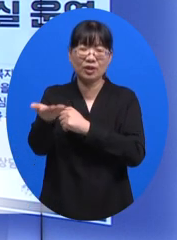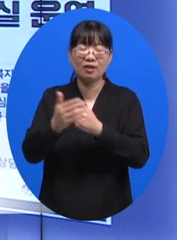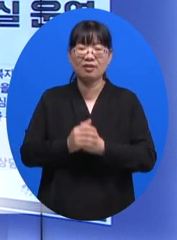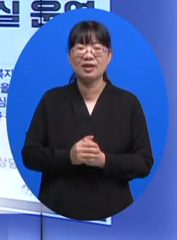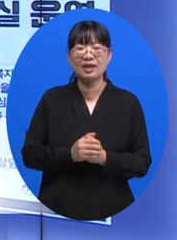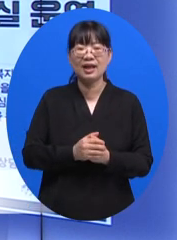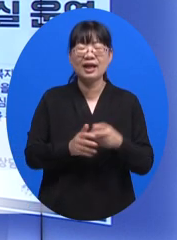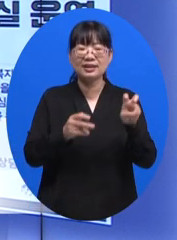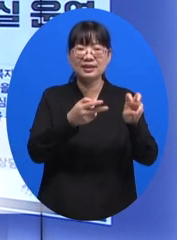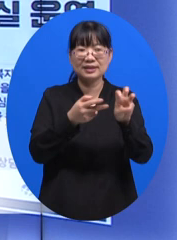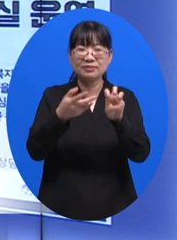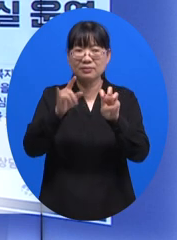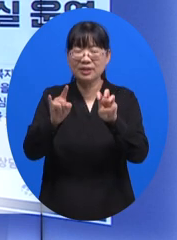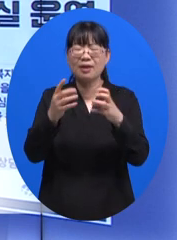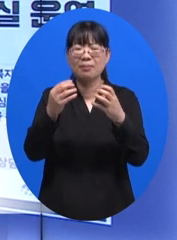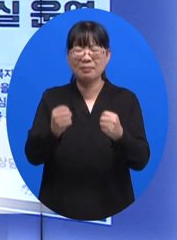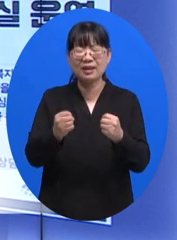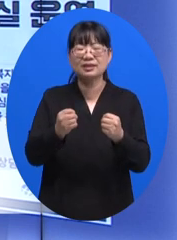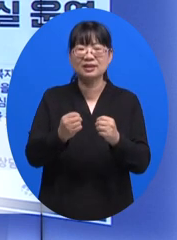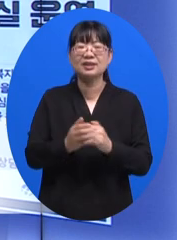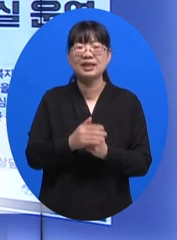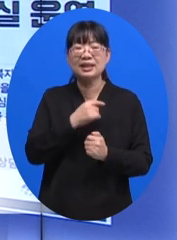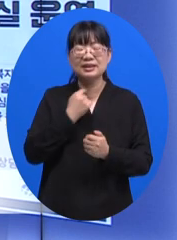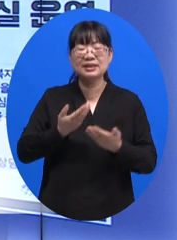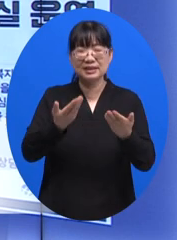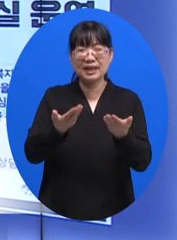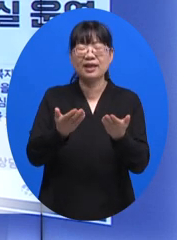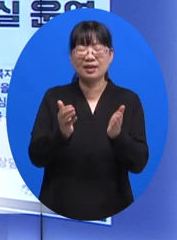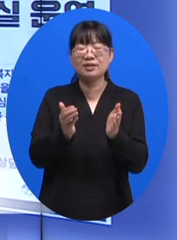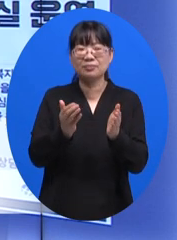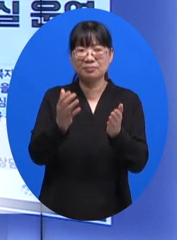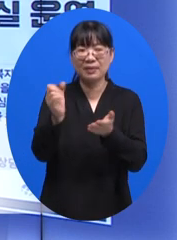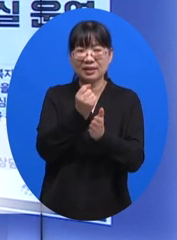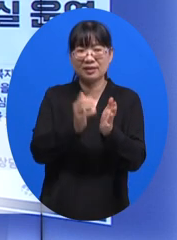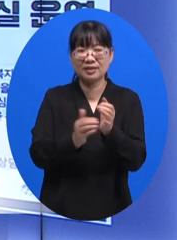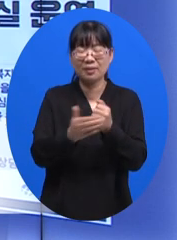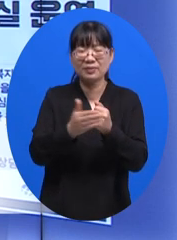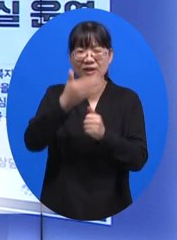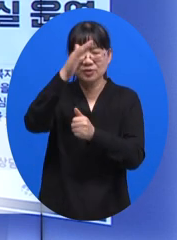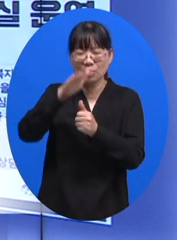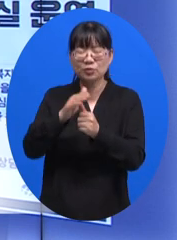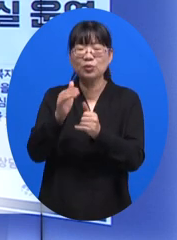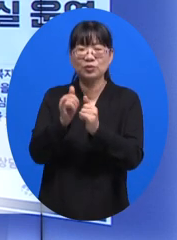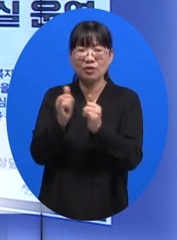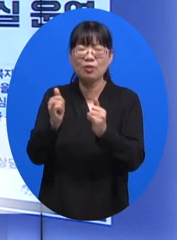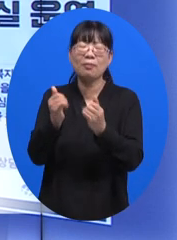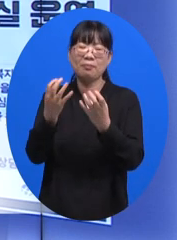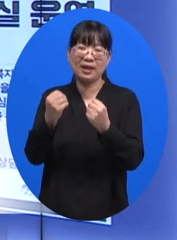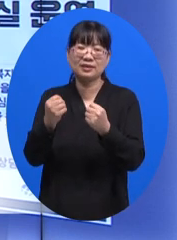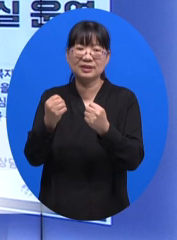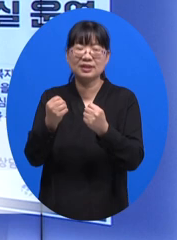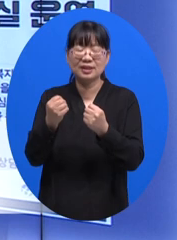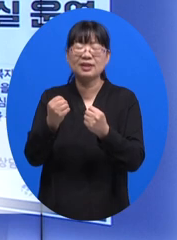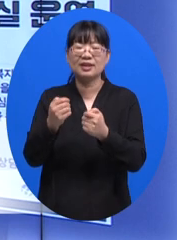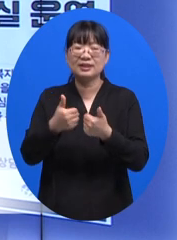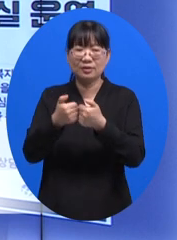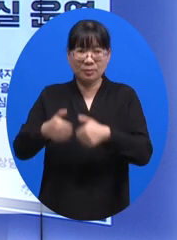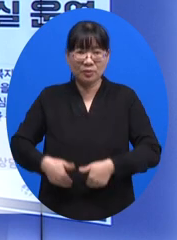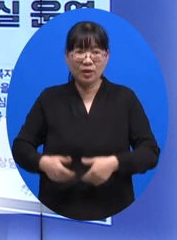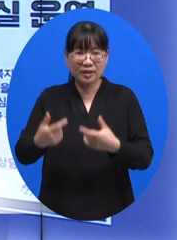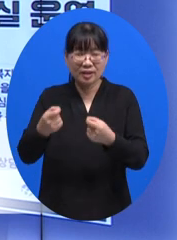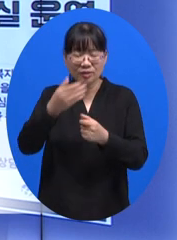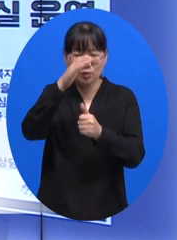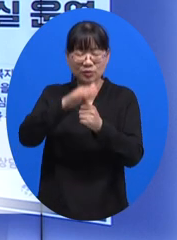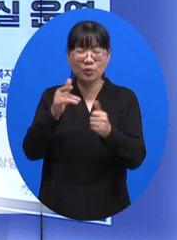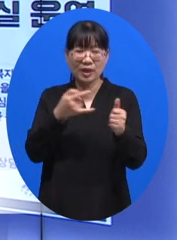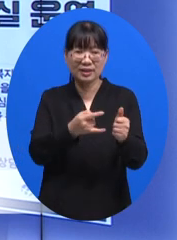참사에서 20, 30대가 많이 희생된 만큼 심리 상담이 필요한 청소년층이 많을 것으로 보고 특히 청소년을 대상으로